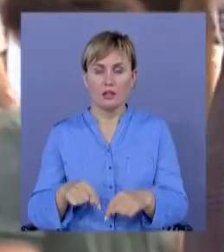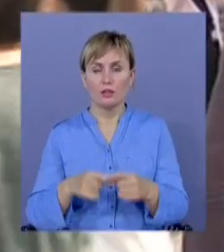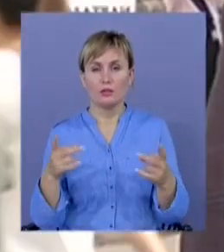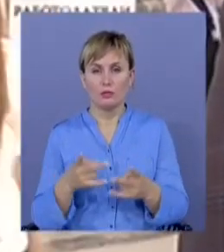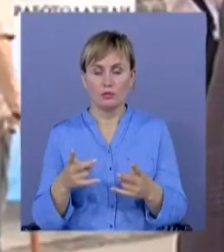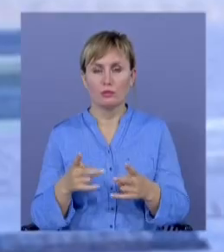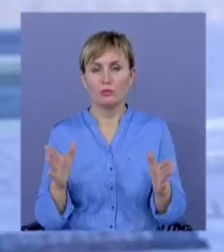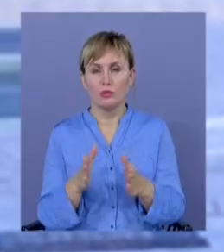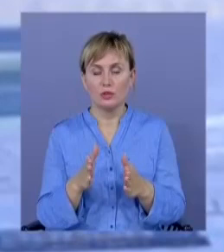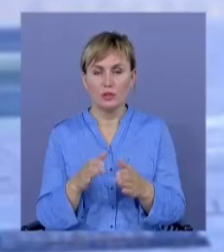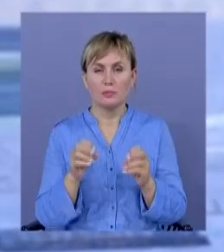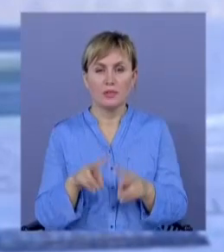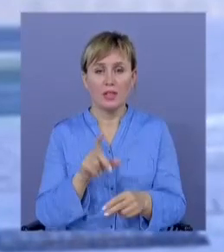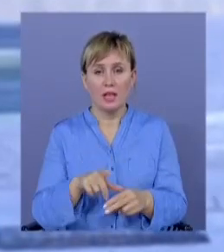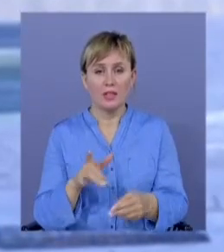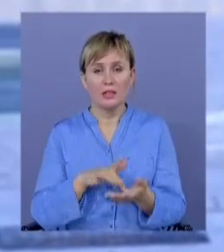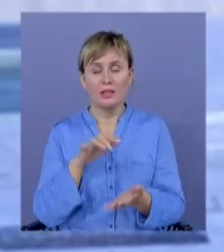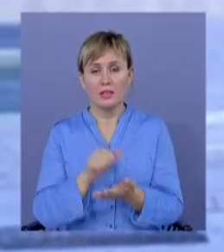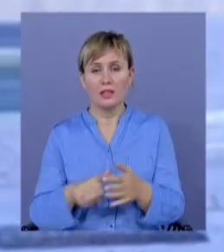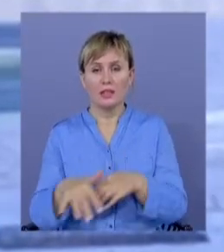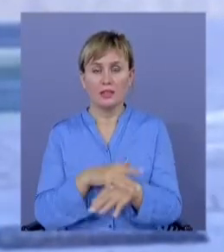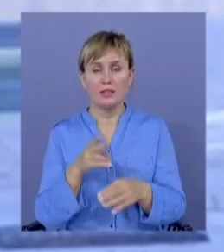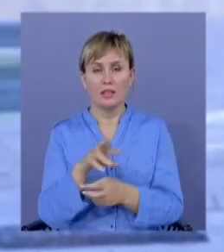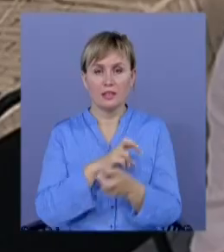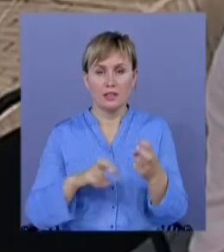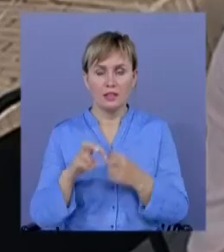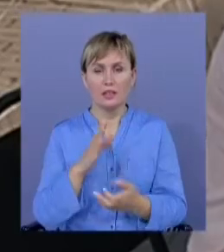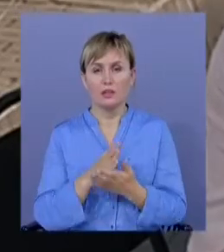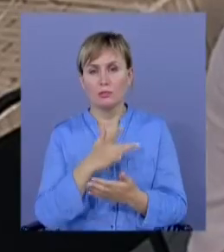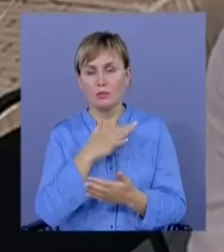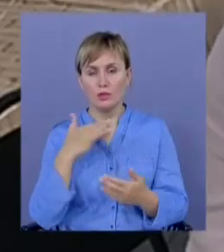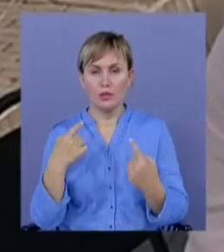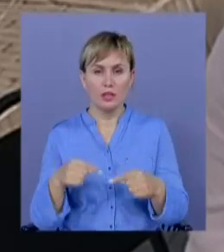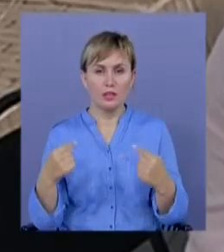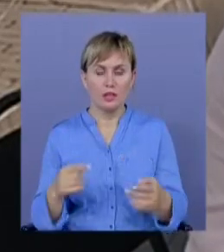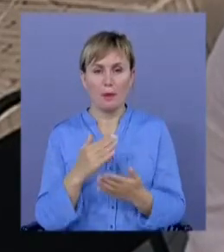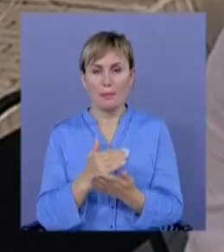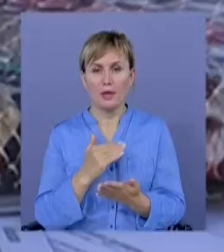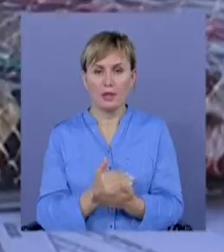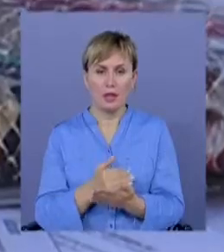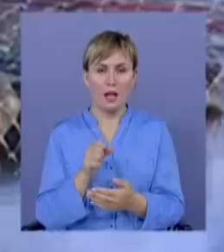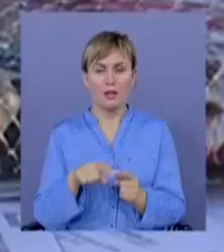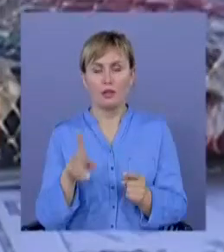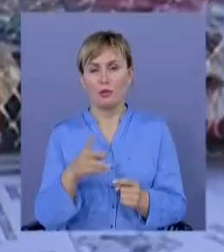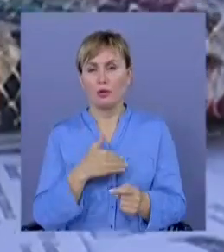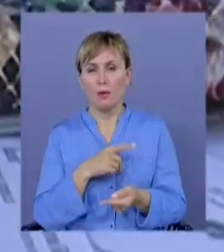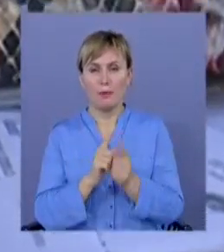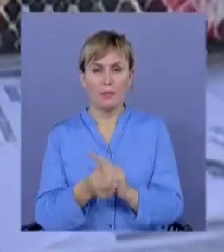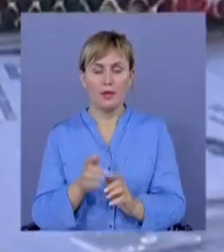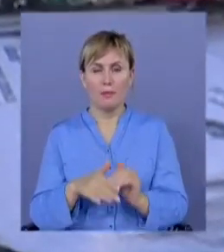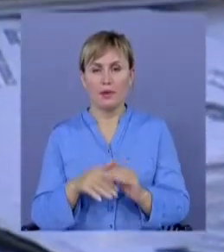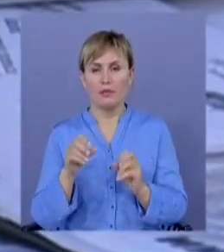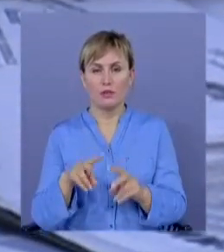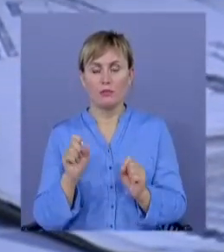узкие специальности. В центре занятости населения для соискателя есть множество различных программ. А те, кто хочет поменять